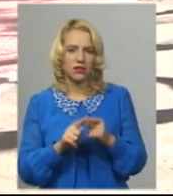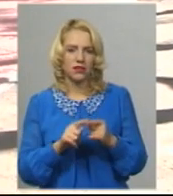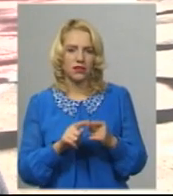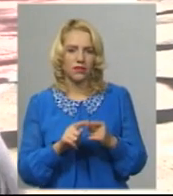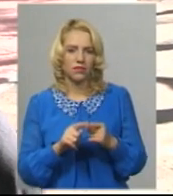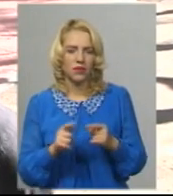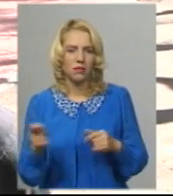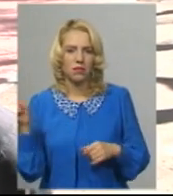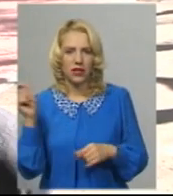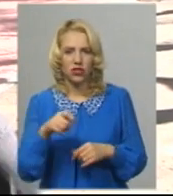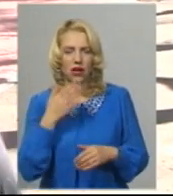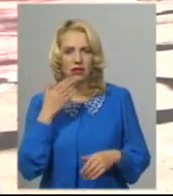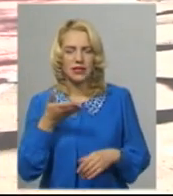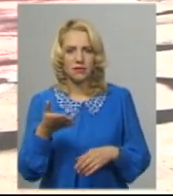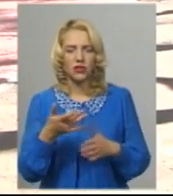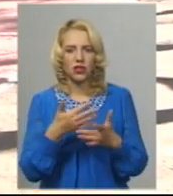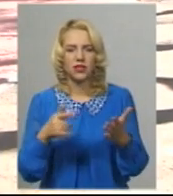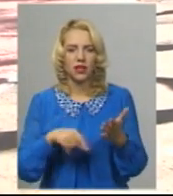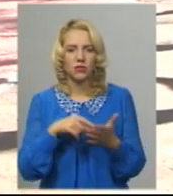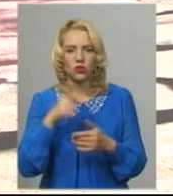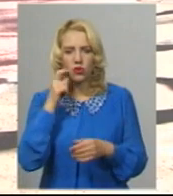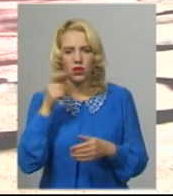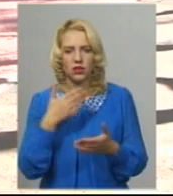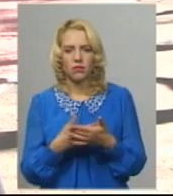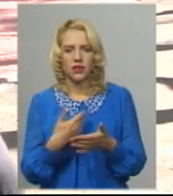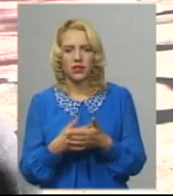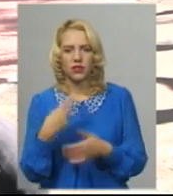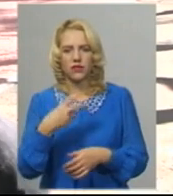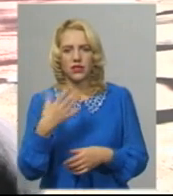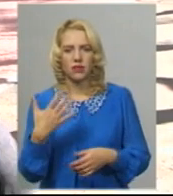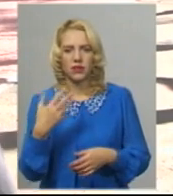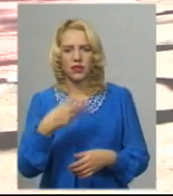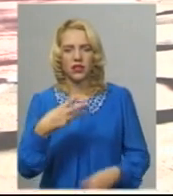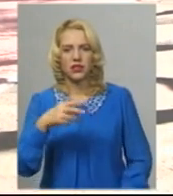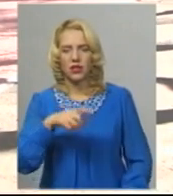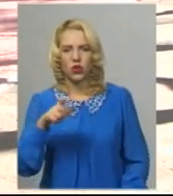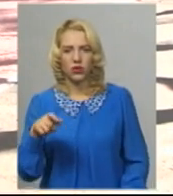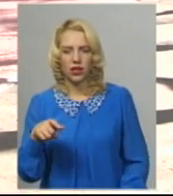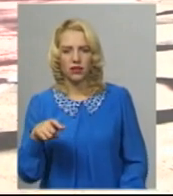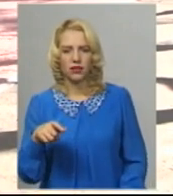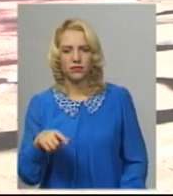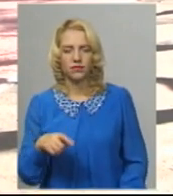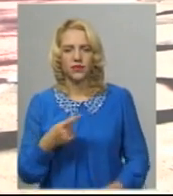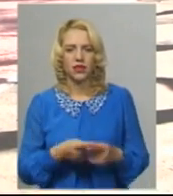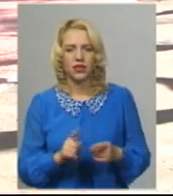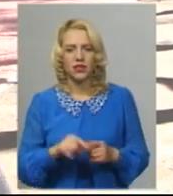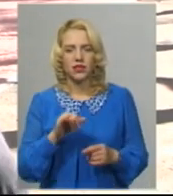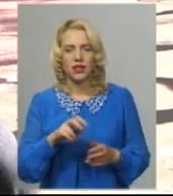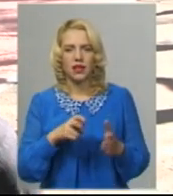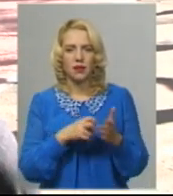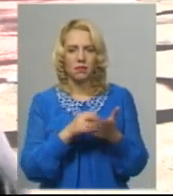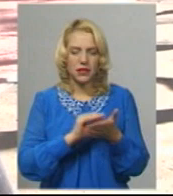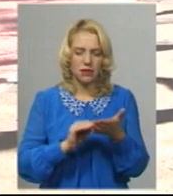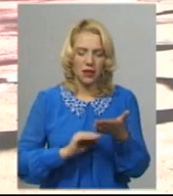приїжджають спікери з різних міст України. Це близько 25-30 людей. Це і письменники,